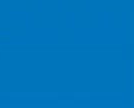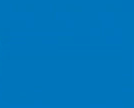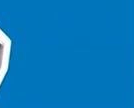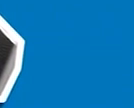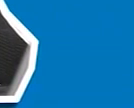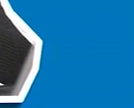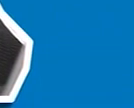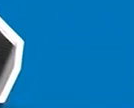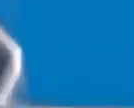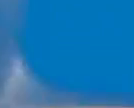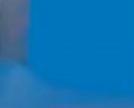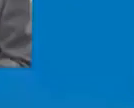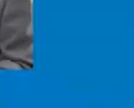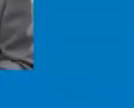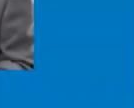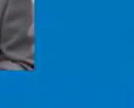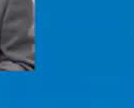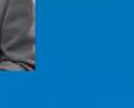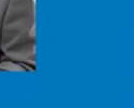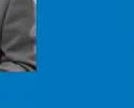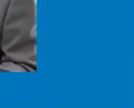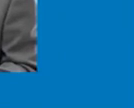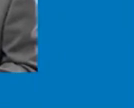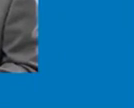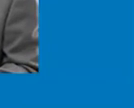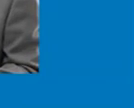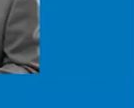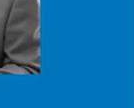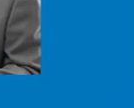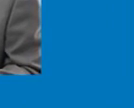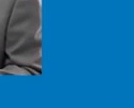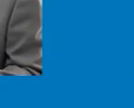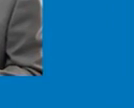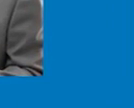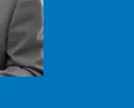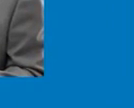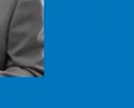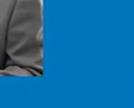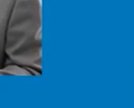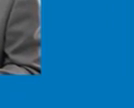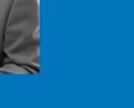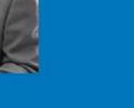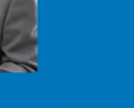bilib-bilmasdan qo'pol gapirib yuborasiz. Sizning holatingizni to'g'ri tushungan rahbar esa ishdan bo'shatish o'rniga